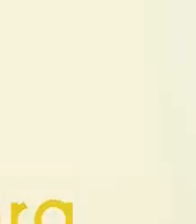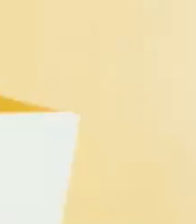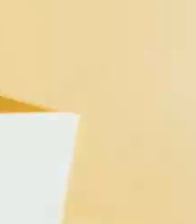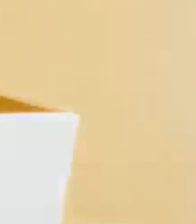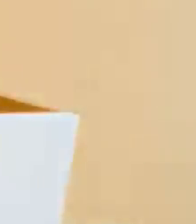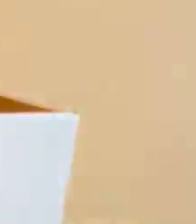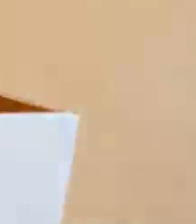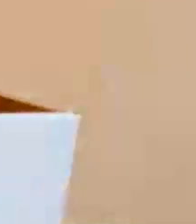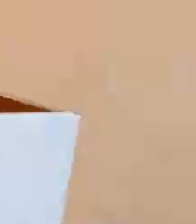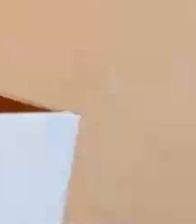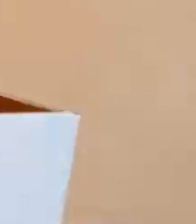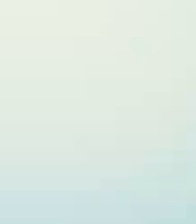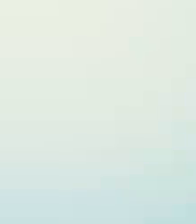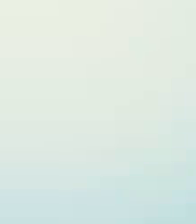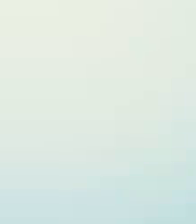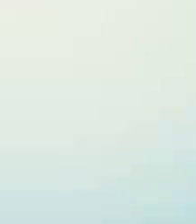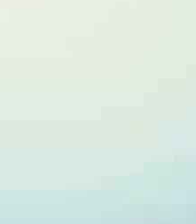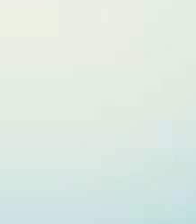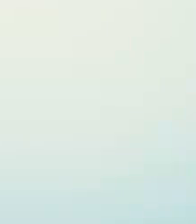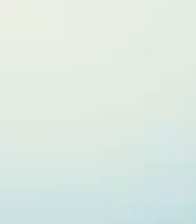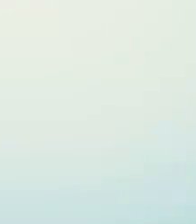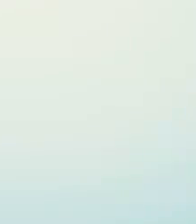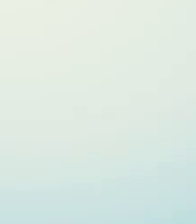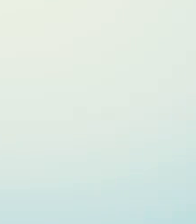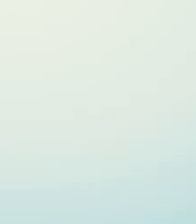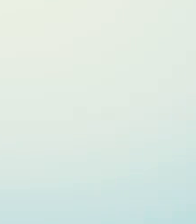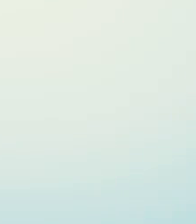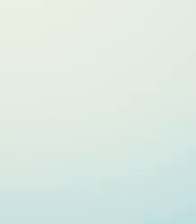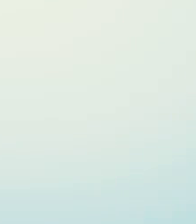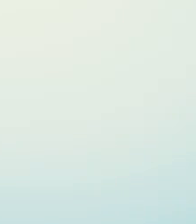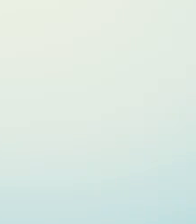y3@eprnrwanda.org. Ku bindi bisobanuro hamagara kuri